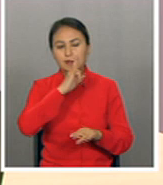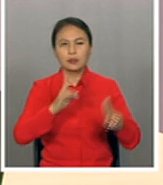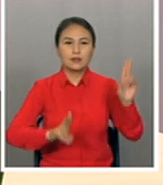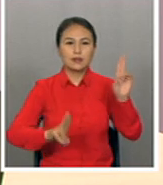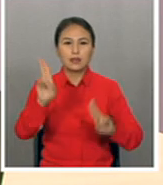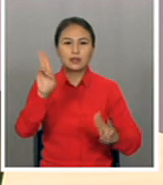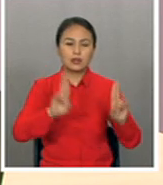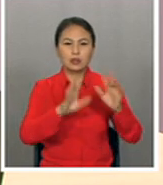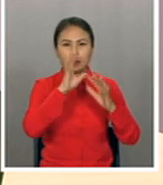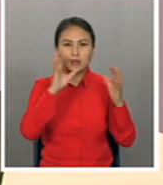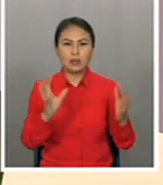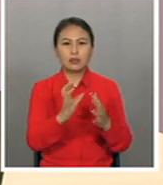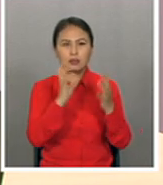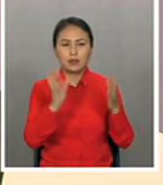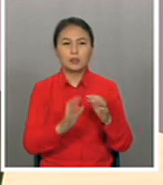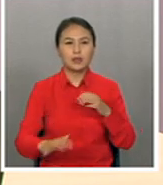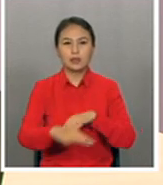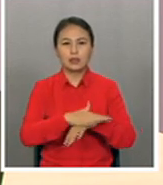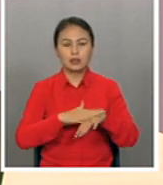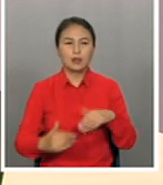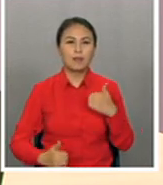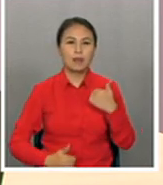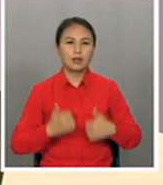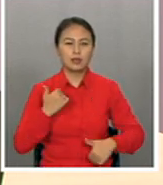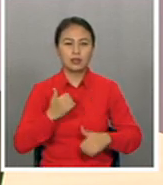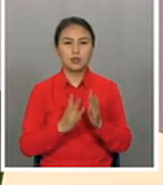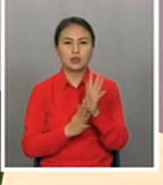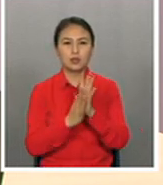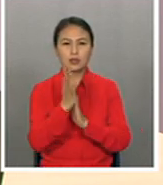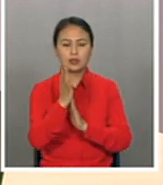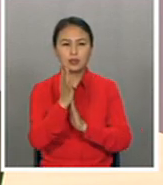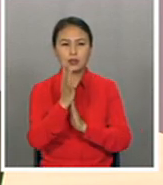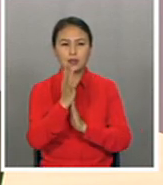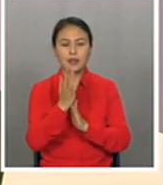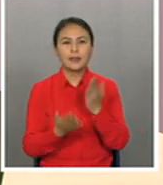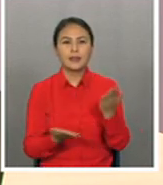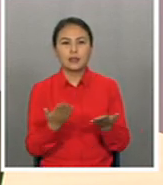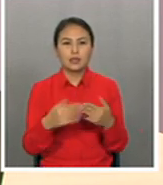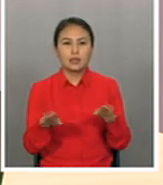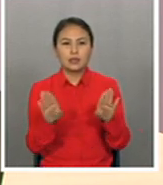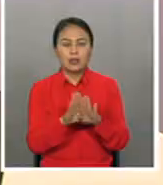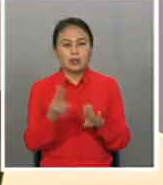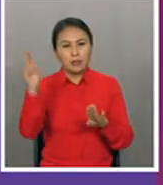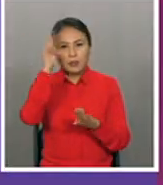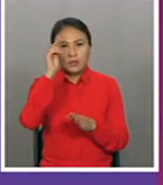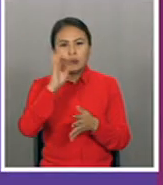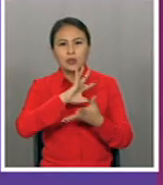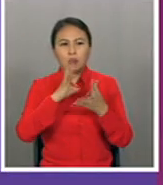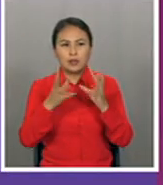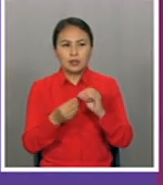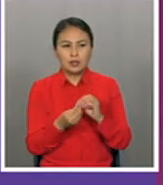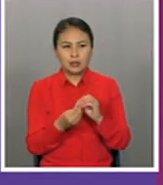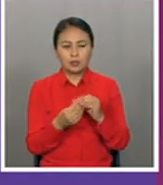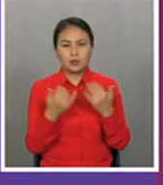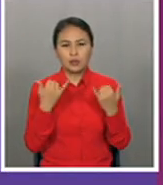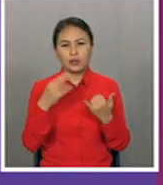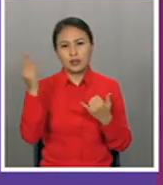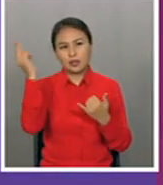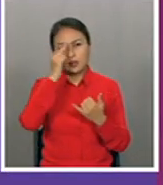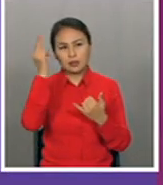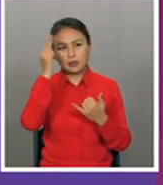салт-дәстүрлерін сақтап, елдің мақтанышы болып өсіңдер. Ендеше сабағымызды қорытындылайық. Бүгінгі